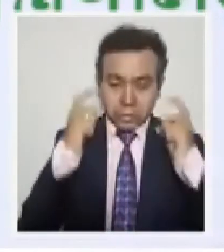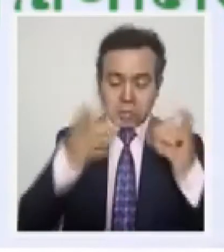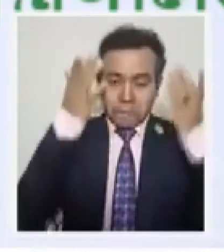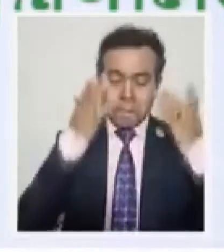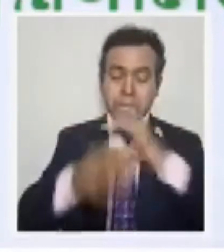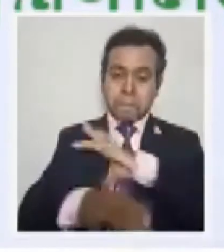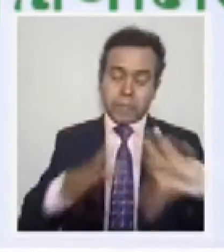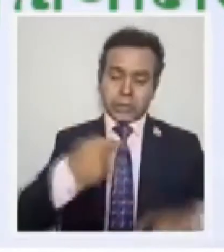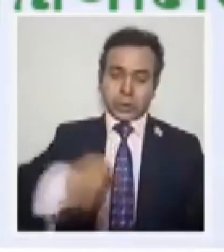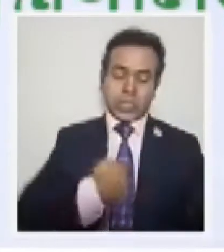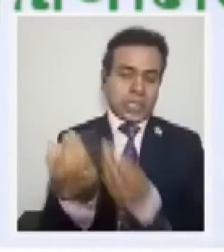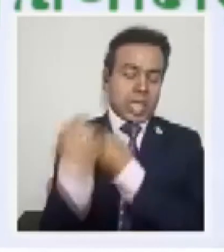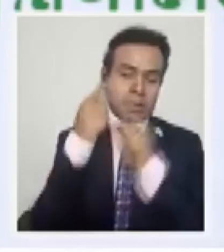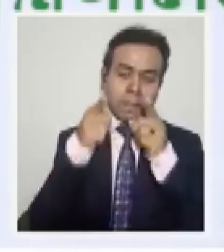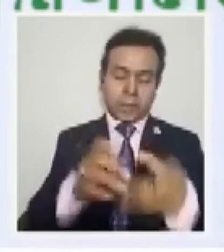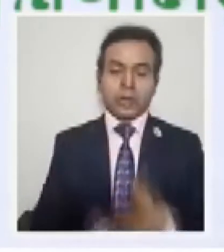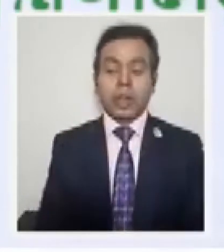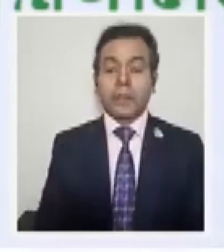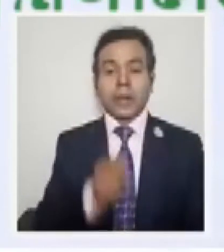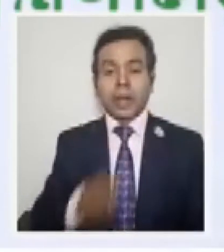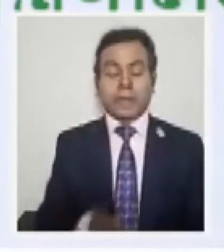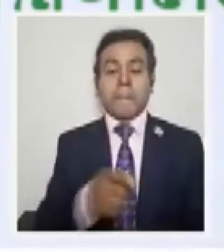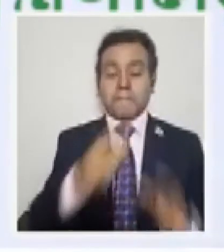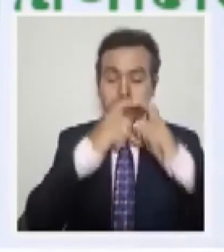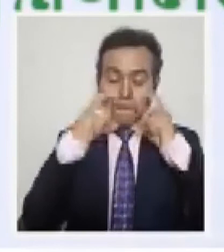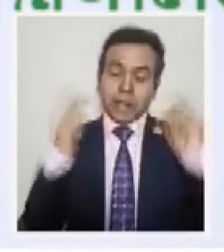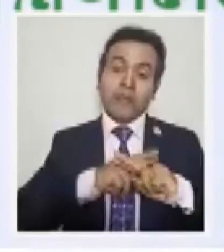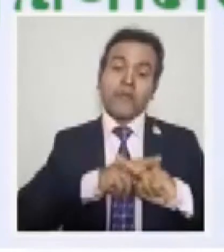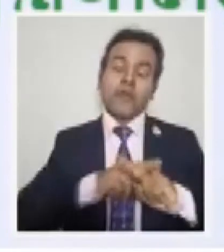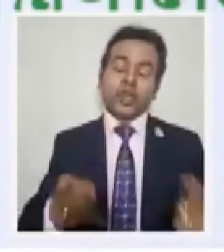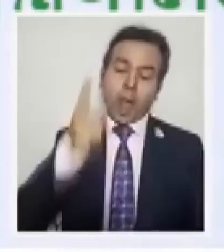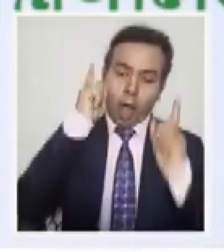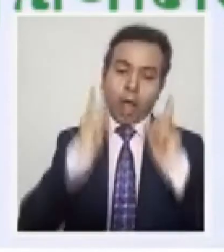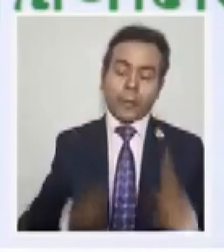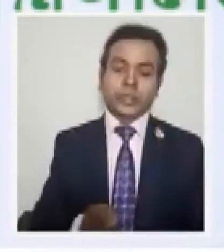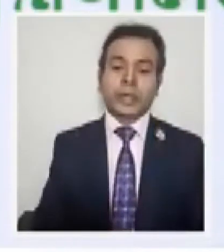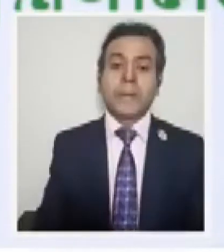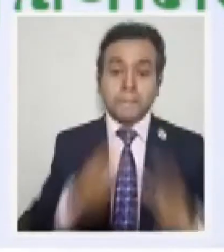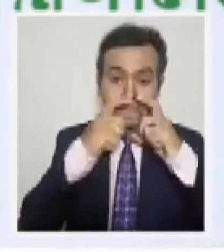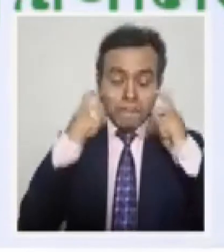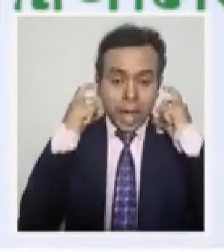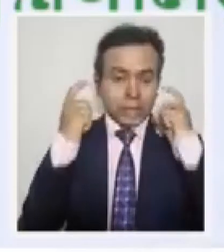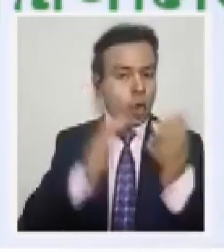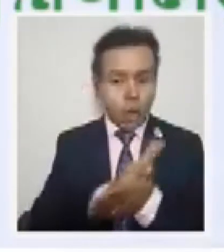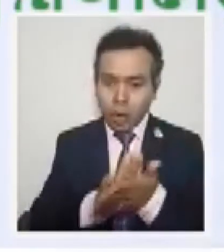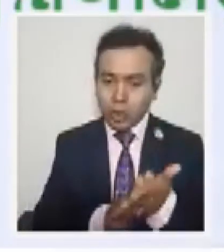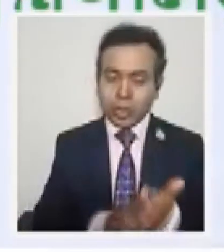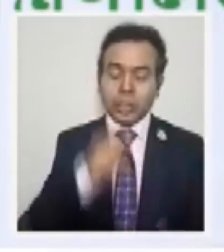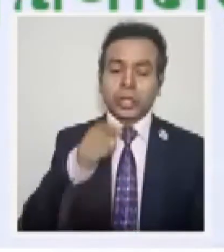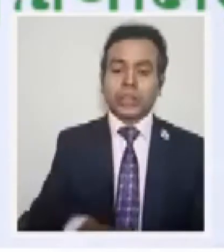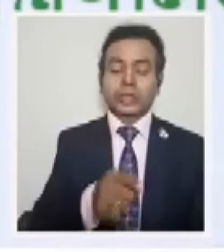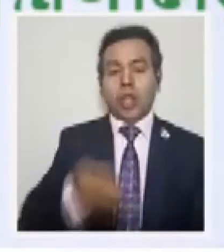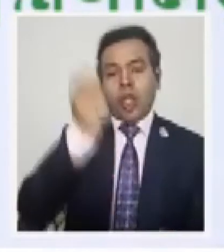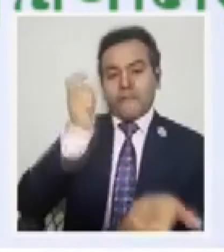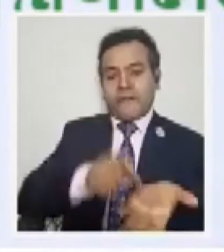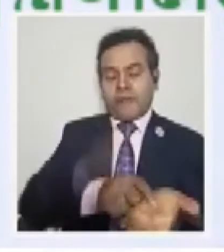হাতে। আপনি কাজে বেরোবেন, আপনাকে নিজেকে সুরক্ষিত করে বেরোবেন, অবশ্যই মাস্ক পরা অত্যাবশ্যক